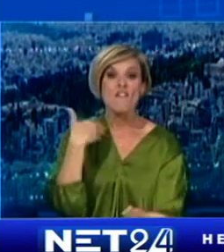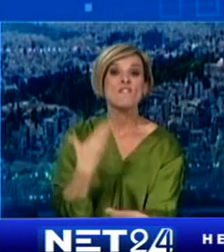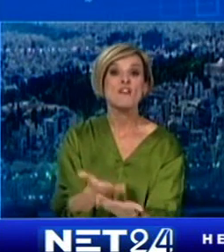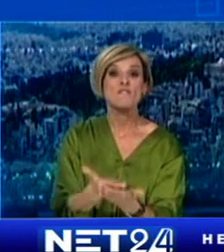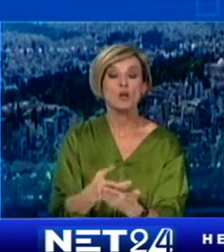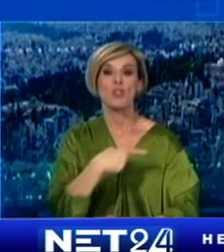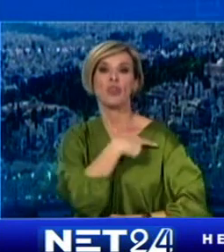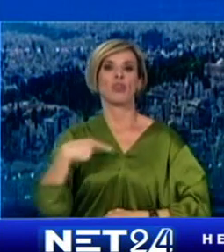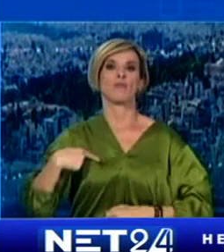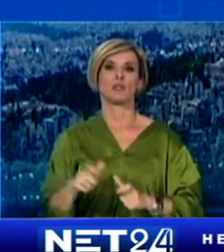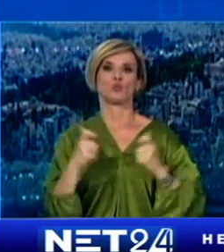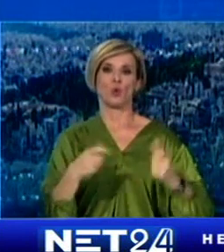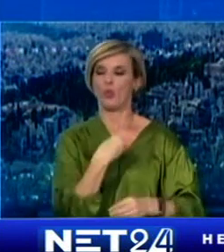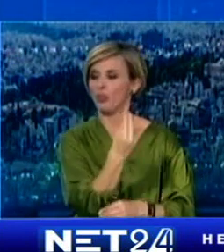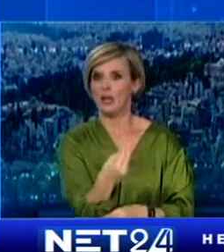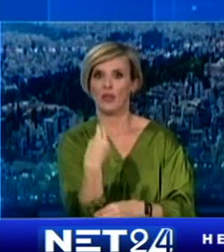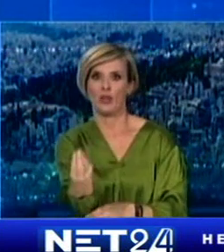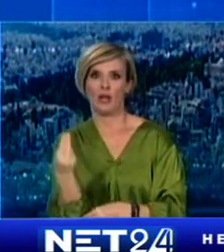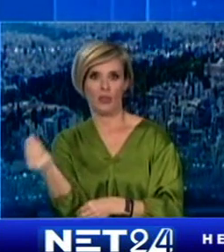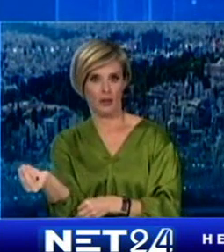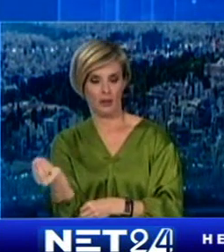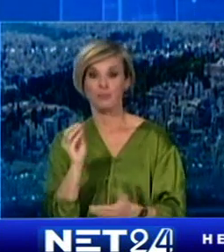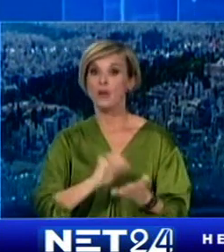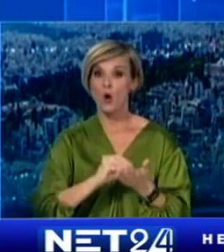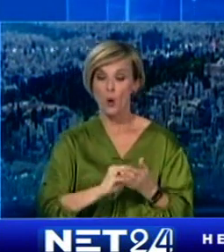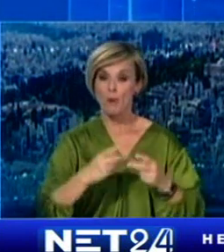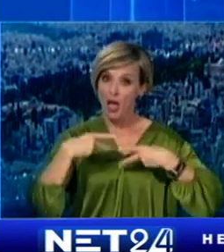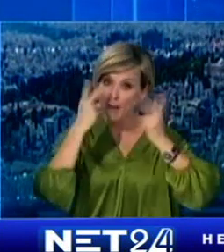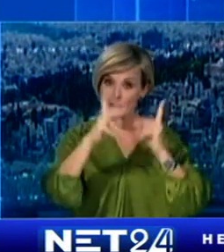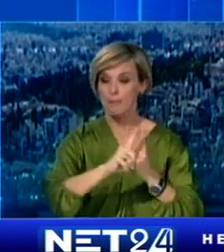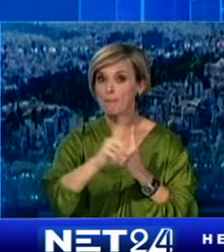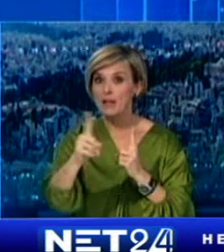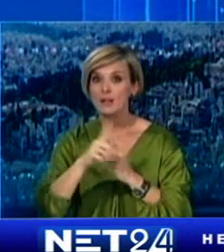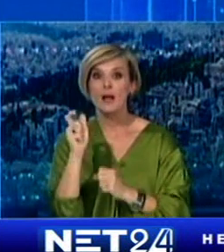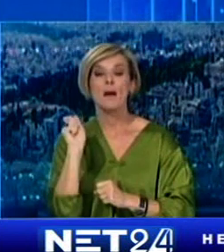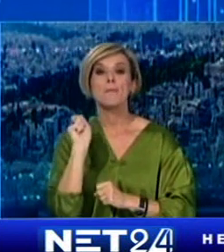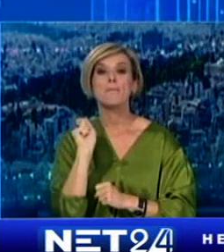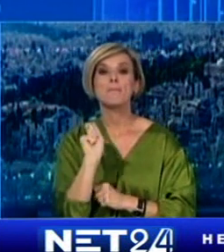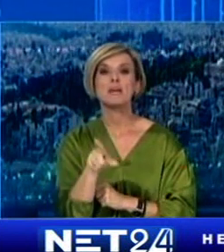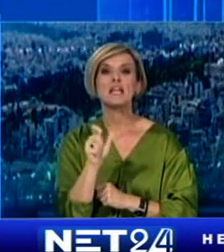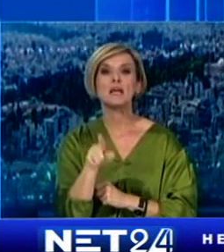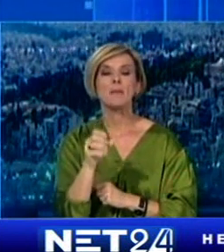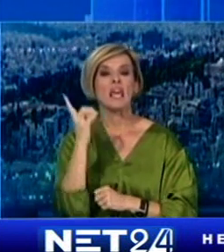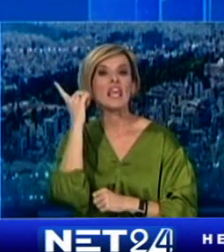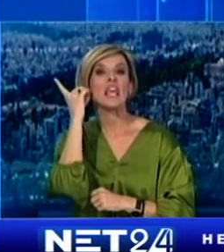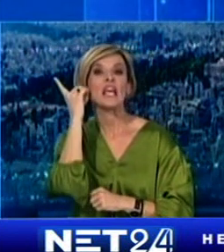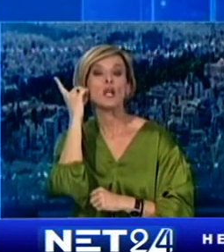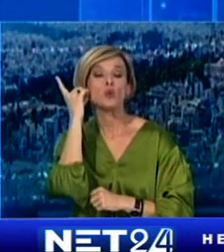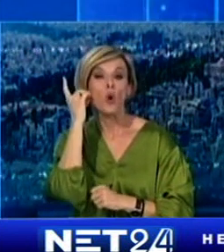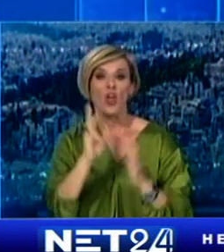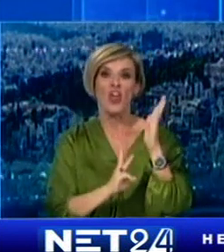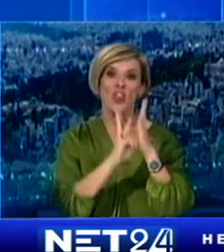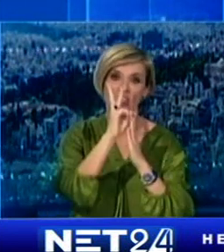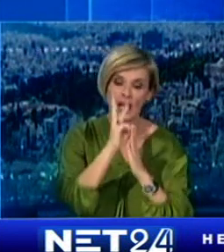κίνησης από το διευθυντή του σχολείου. Επίσης, επιτρέπονται οι μετακινήσεις με αποστολή SMS στο 13033 για